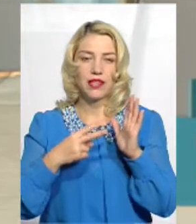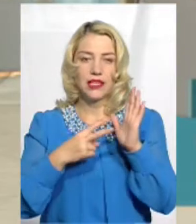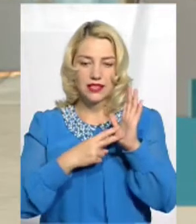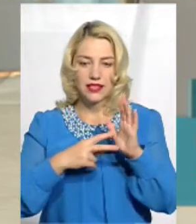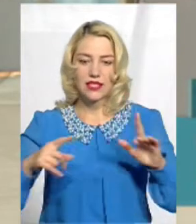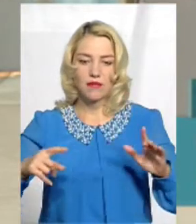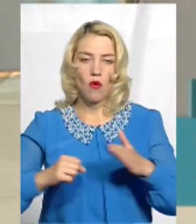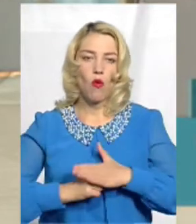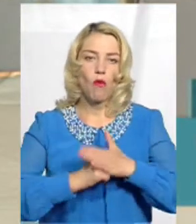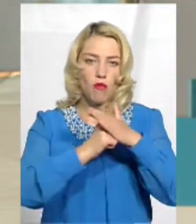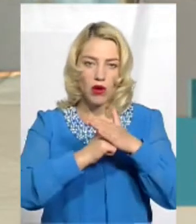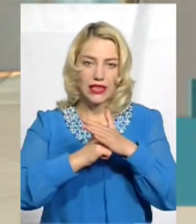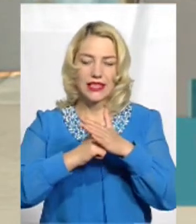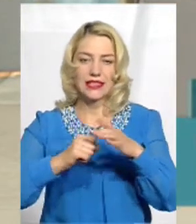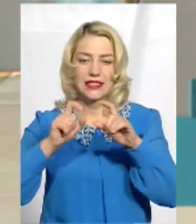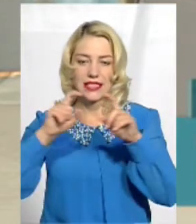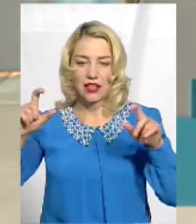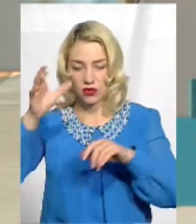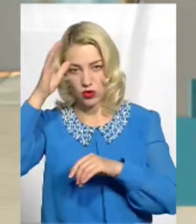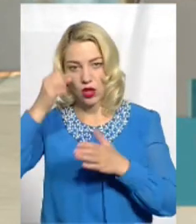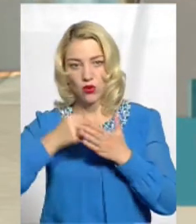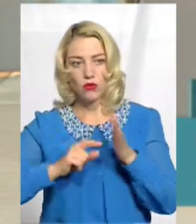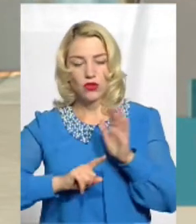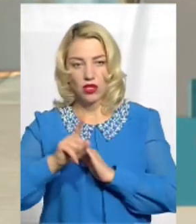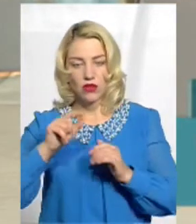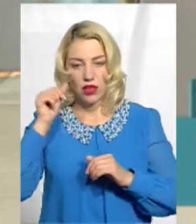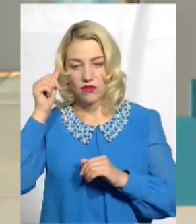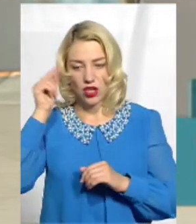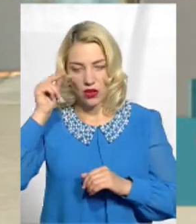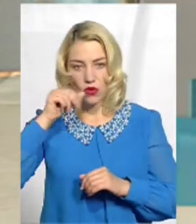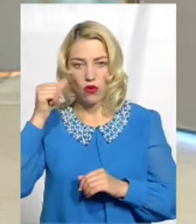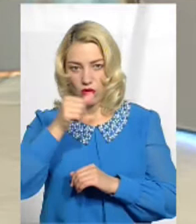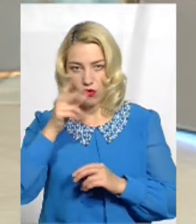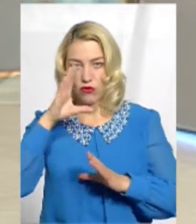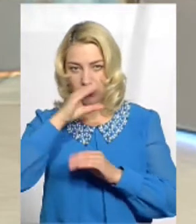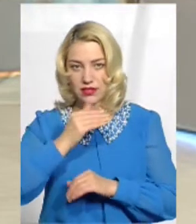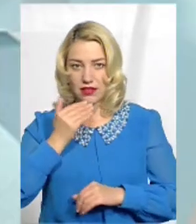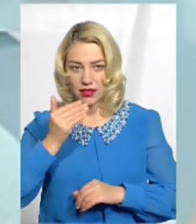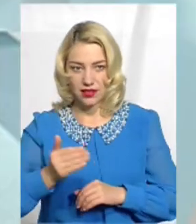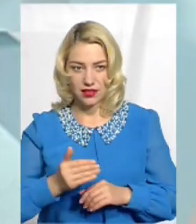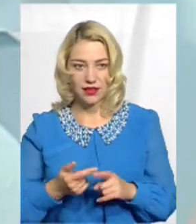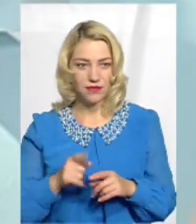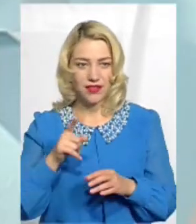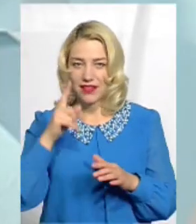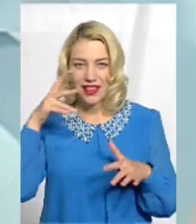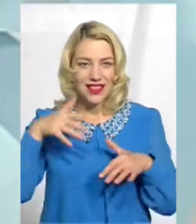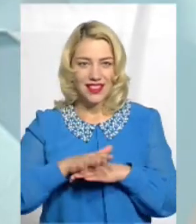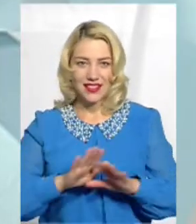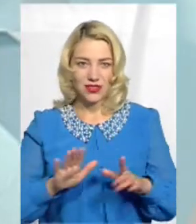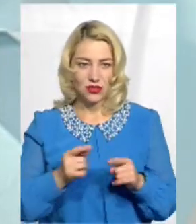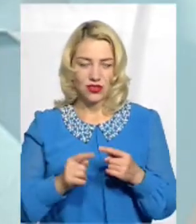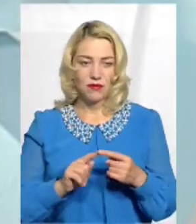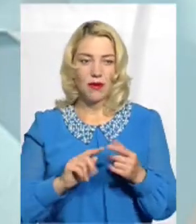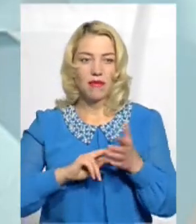освіти. До початку навчального року встигнете? Ну, напевно, ви не зовсім зрозуміли. В нас в планах